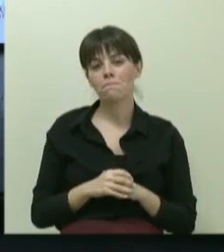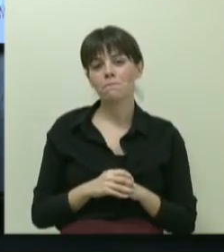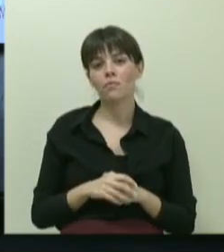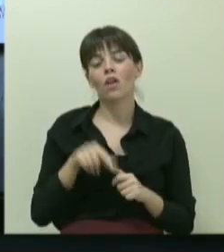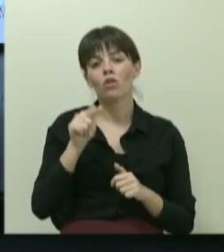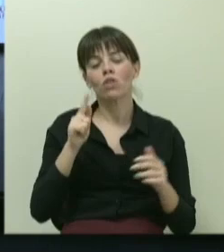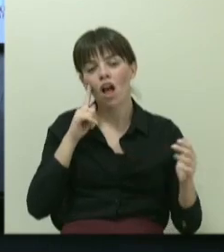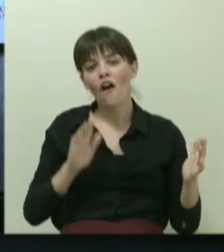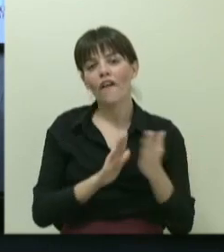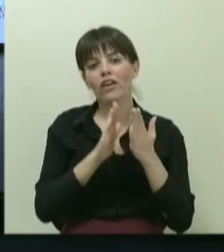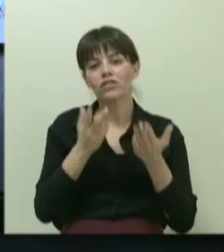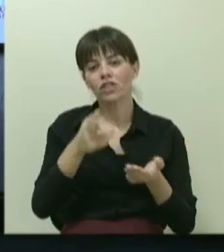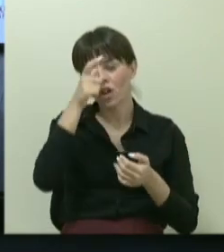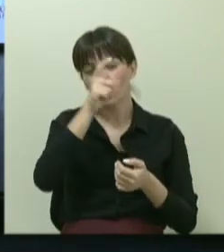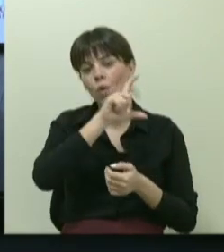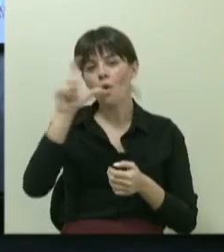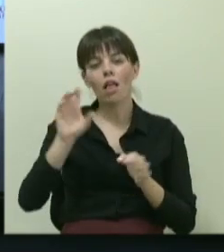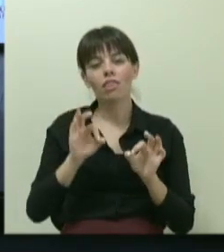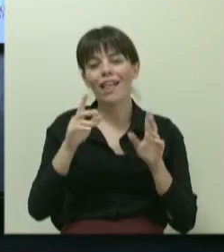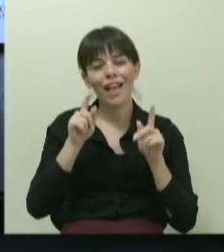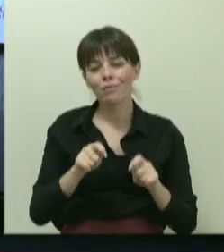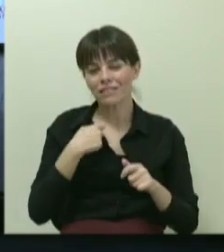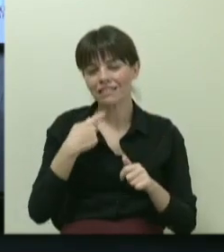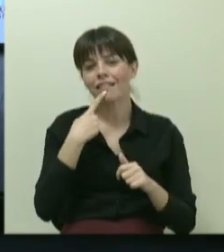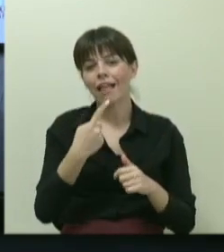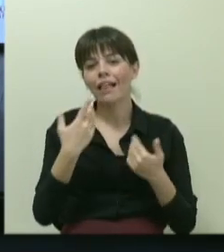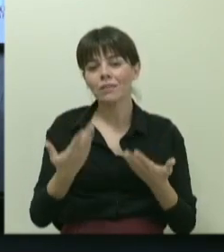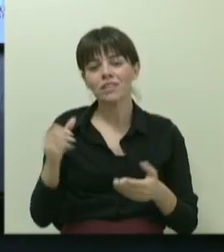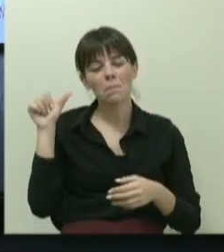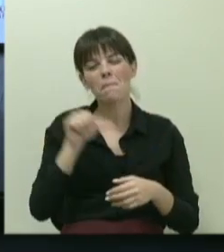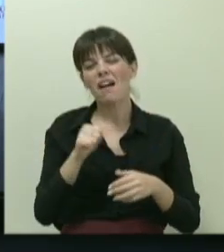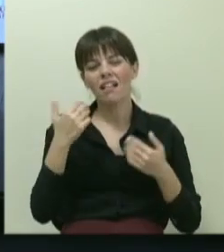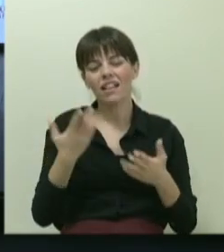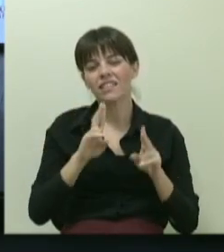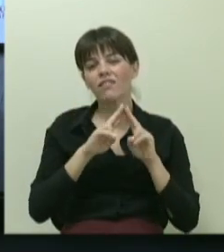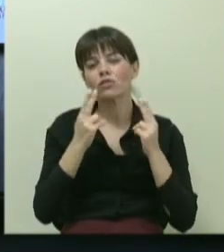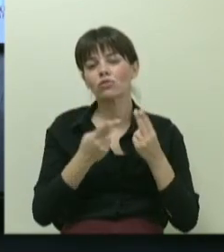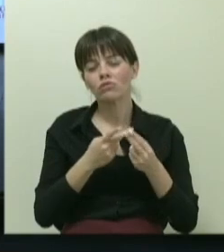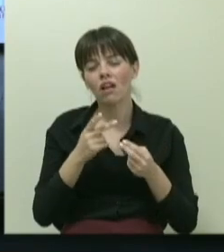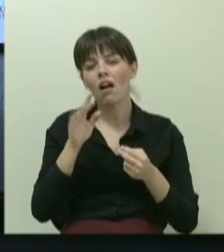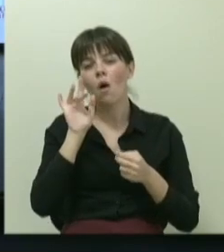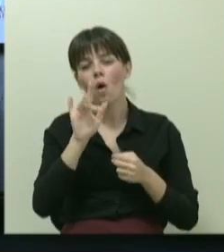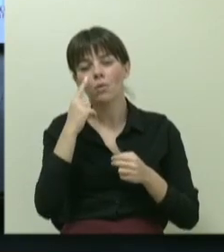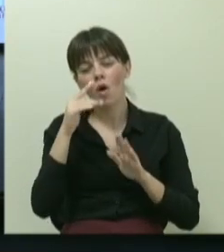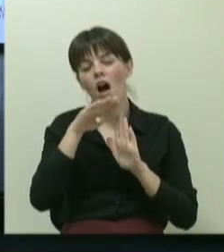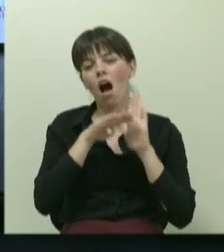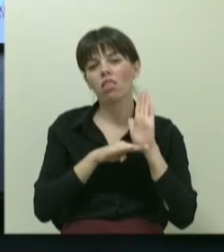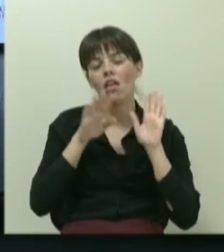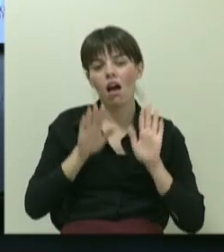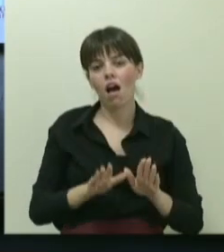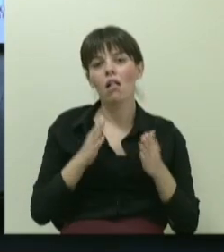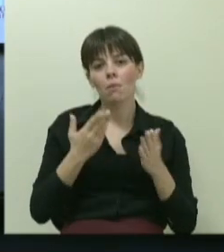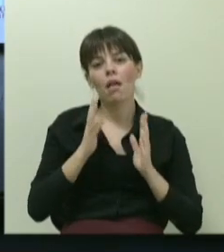Buna karşılık Türkiye ne yapmış dediğimizde maalesef dünya ortalamalarının altında